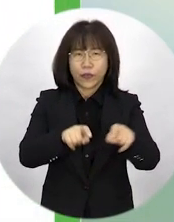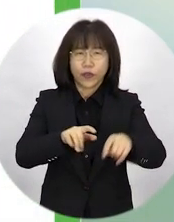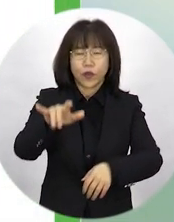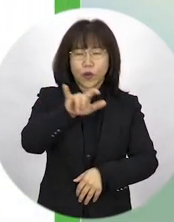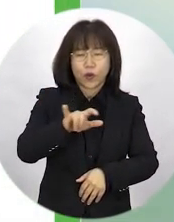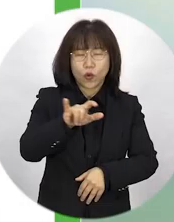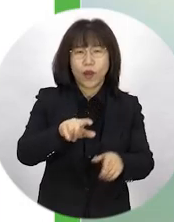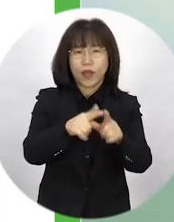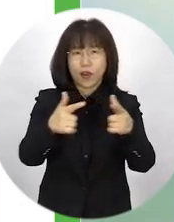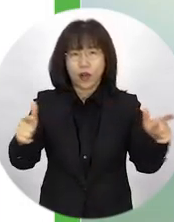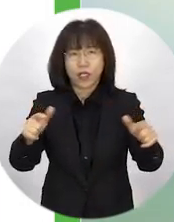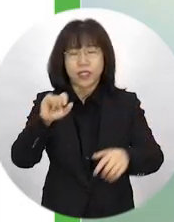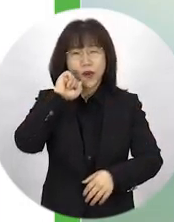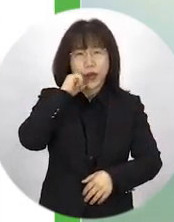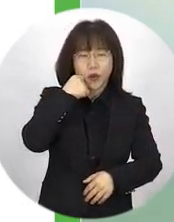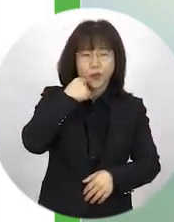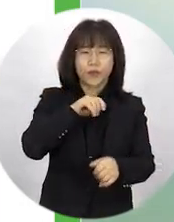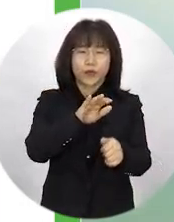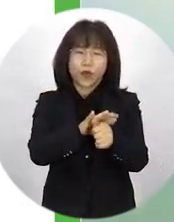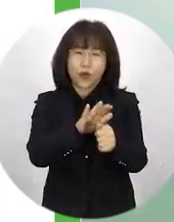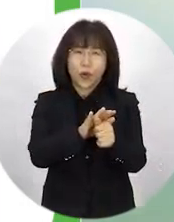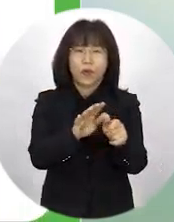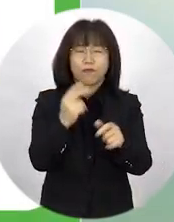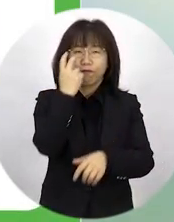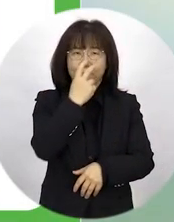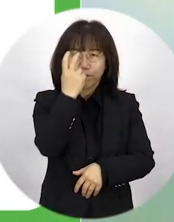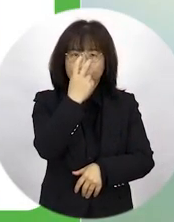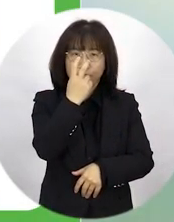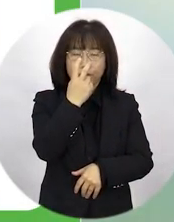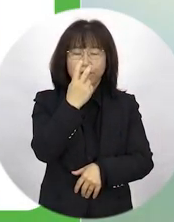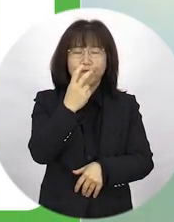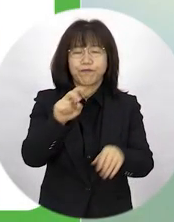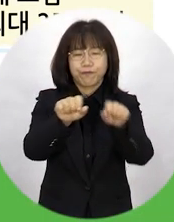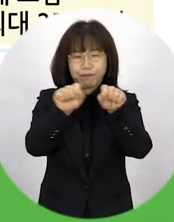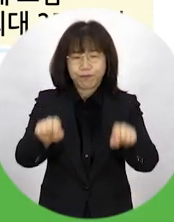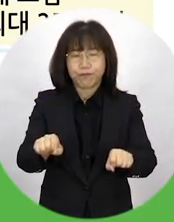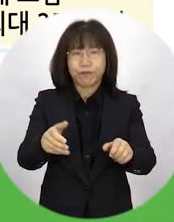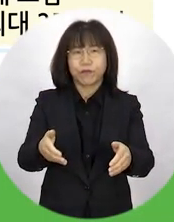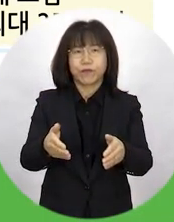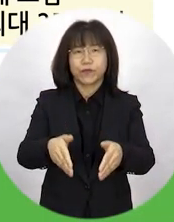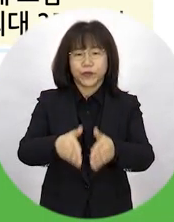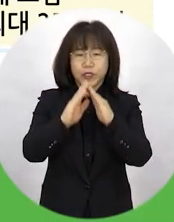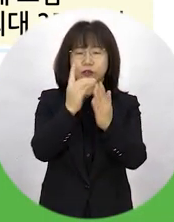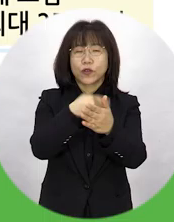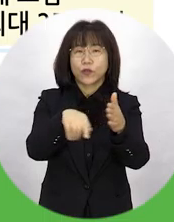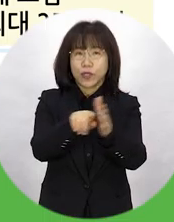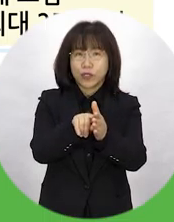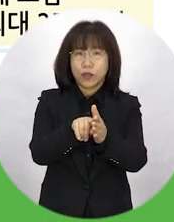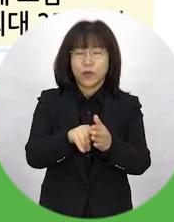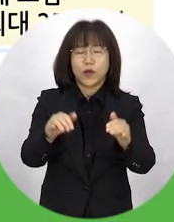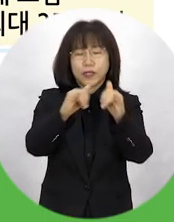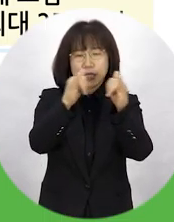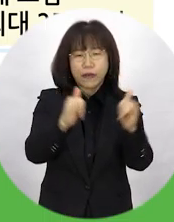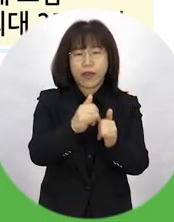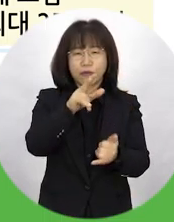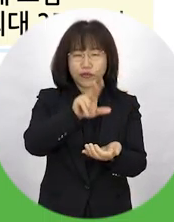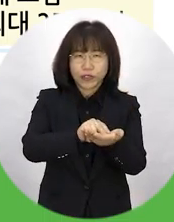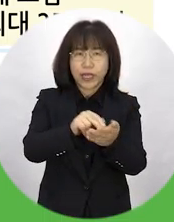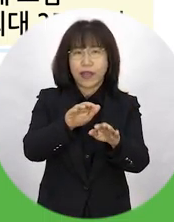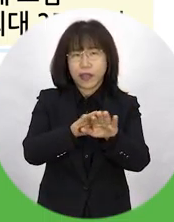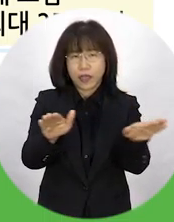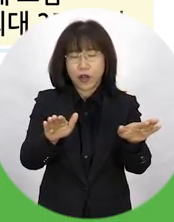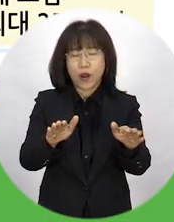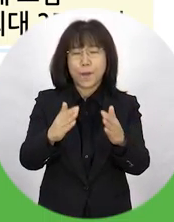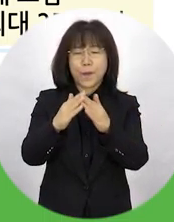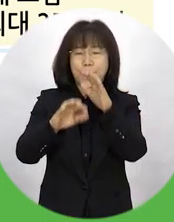사회적 돌봄 인프라를 구축하기 위해 마련됐습니다 사업은 크게 공익적 가치 0 참에 문제 해결